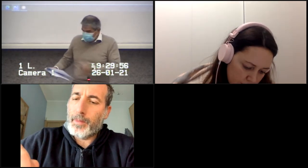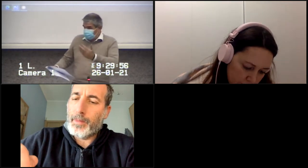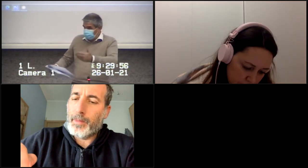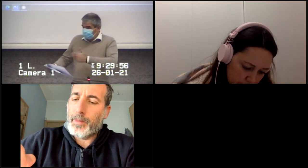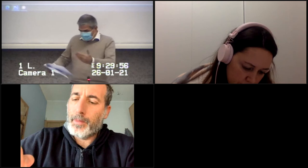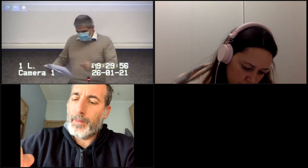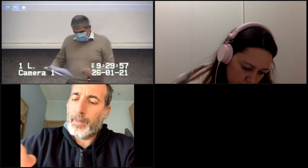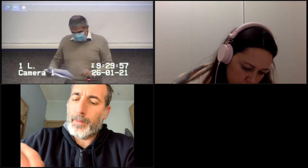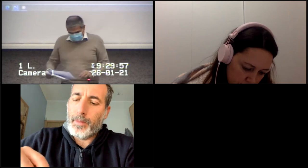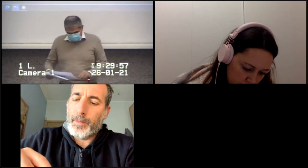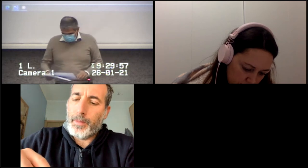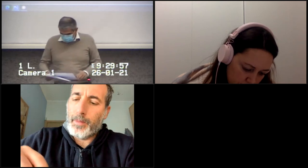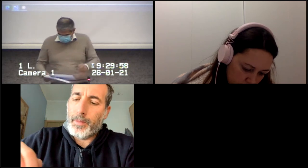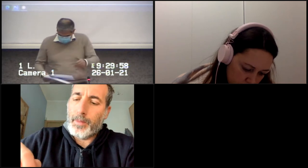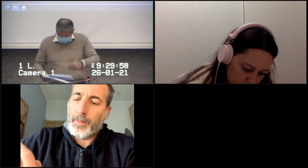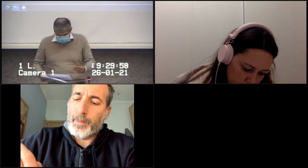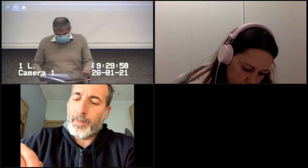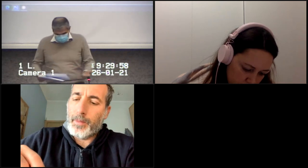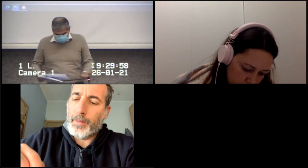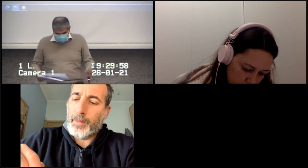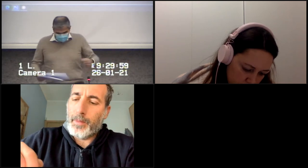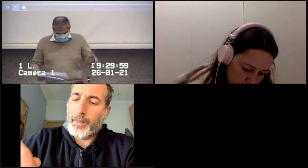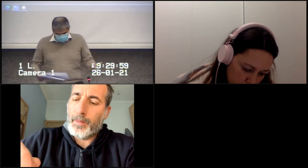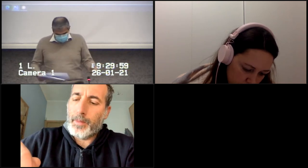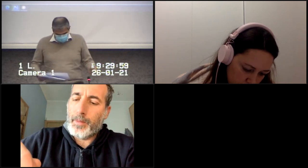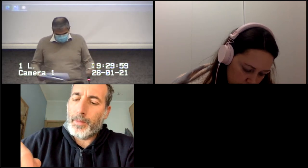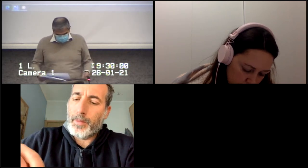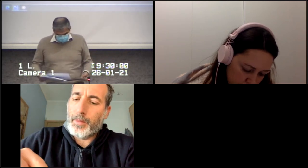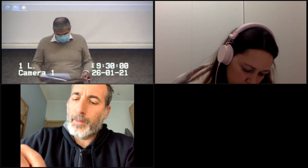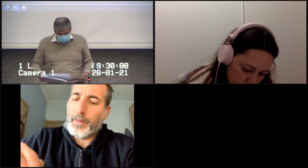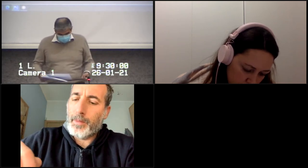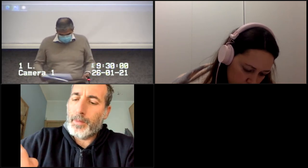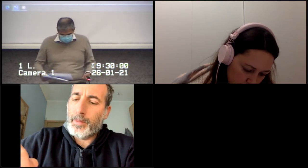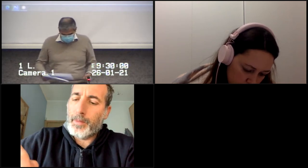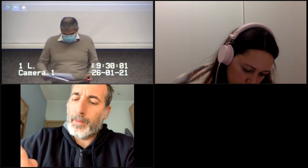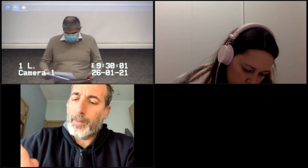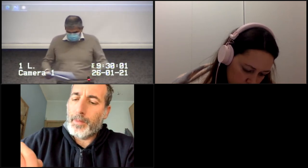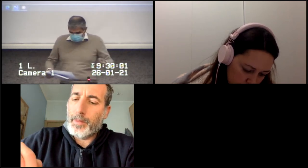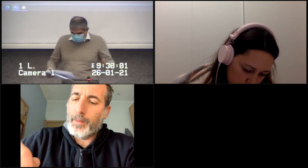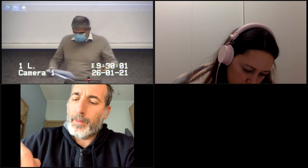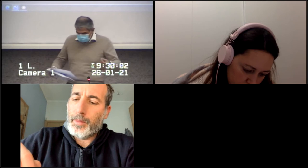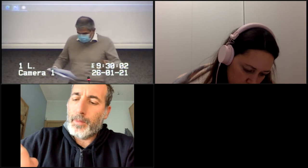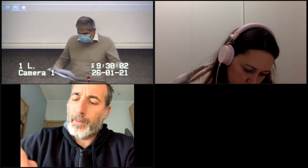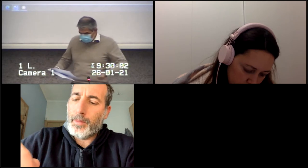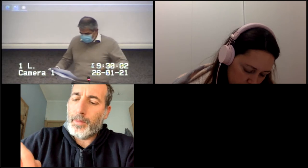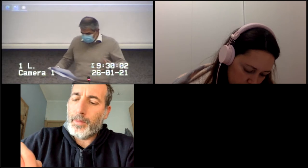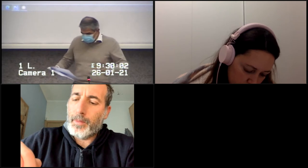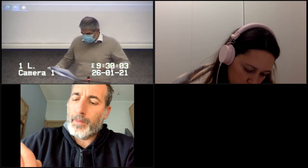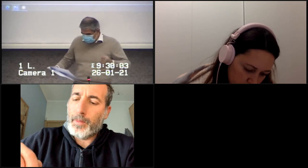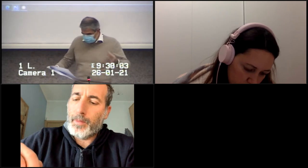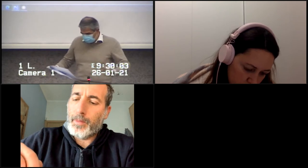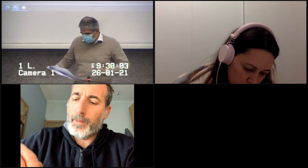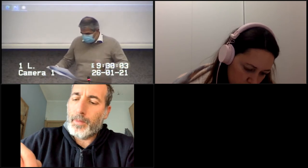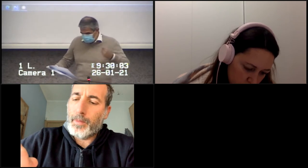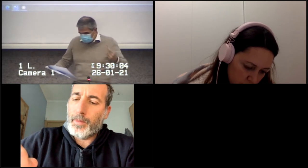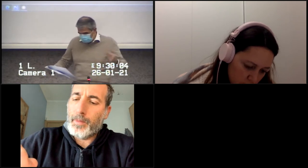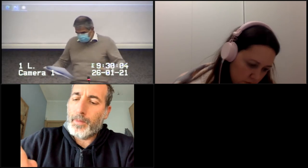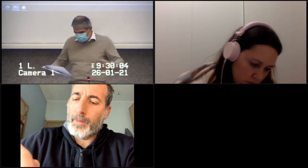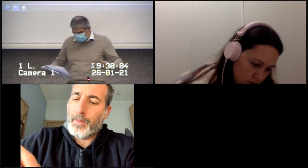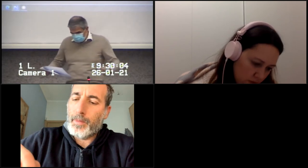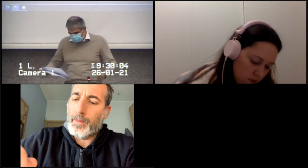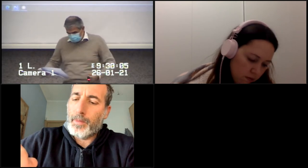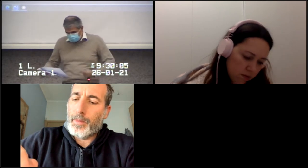tantissime voci di deprezzamento sul costo, sul contributo di costruzione, l'aumento della sicurezza delle costruzioni